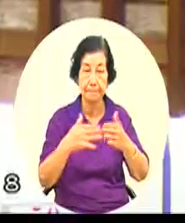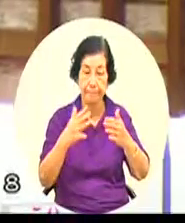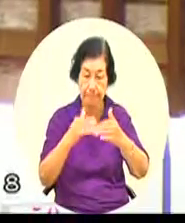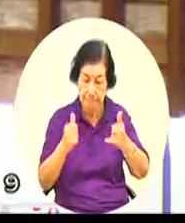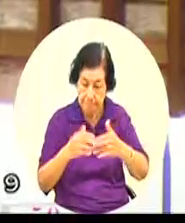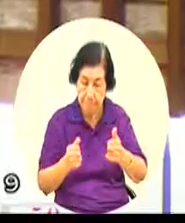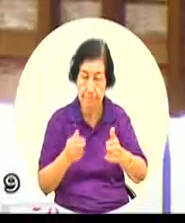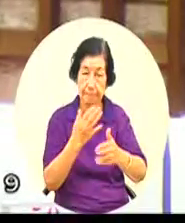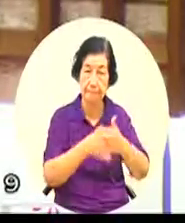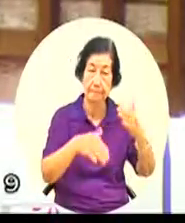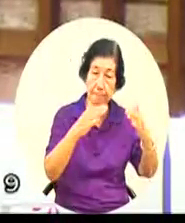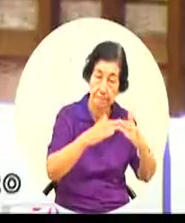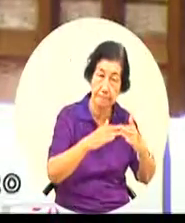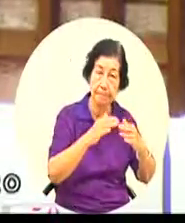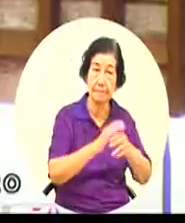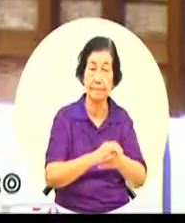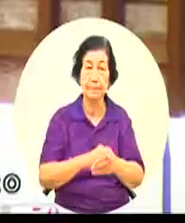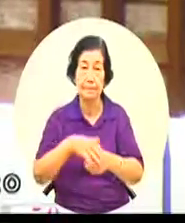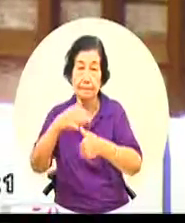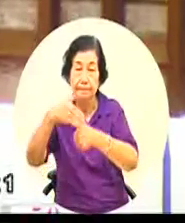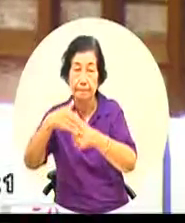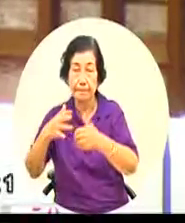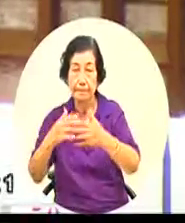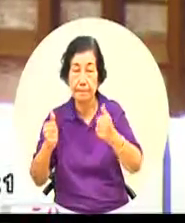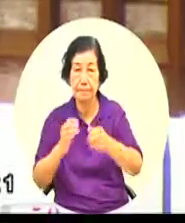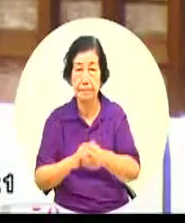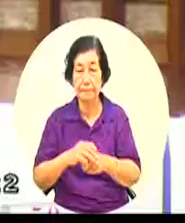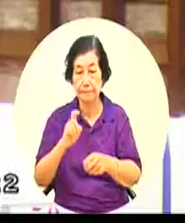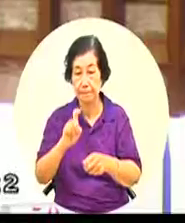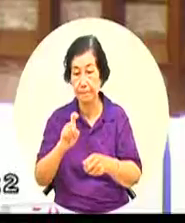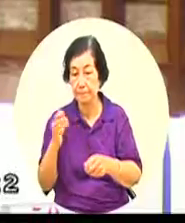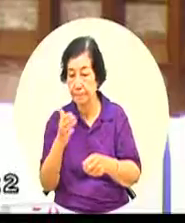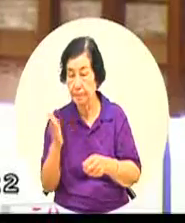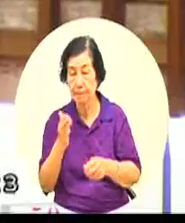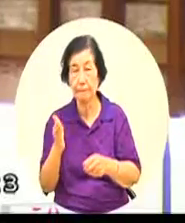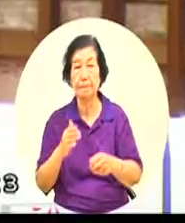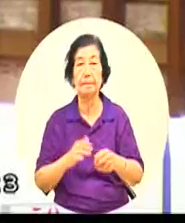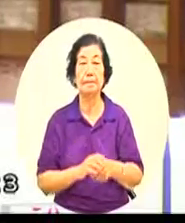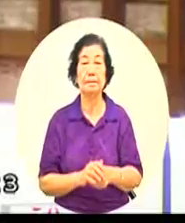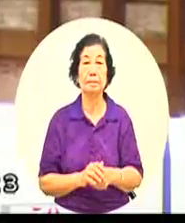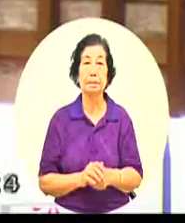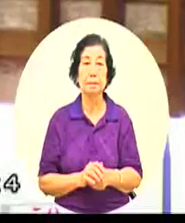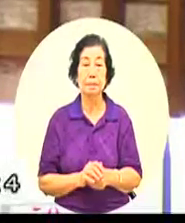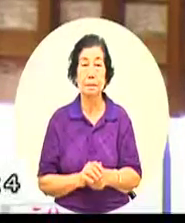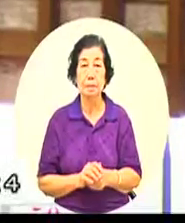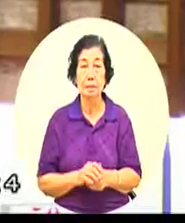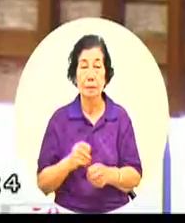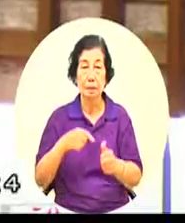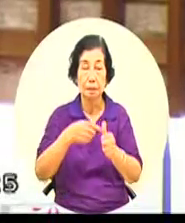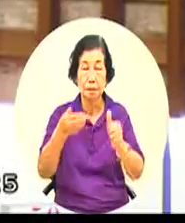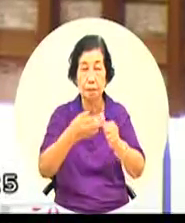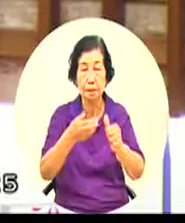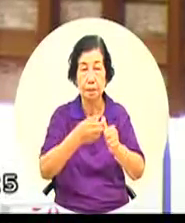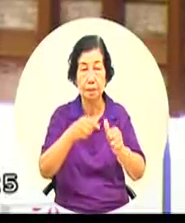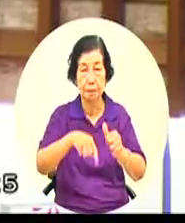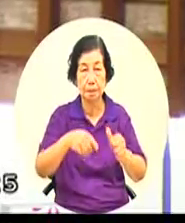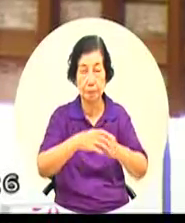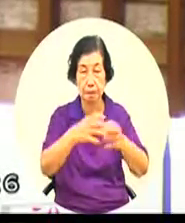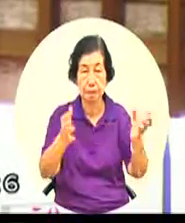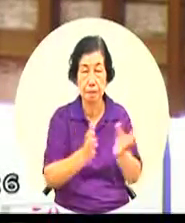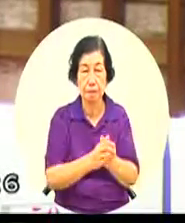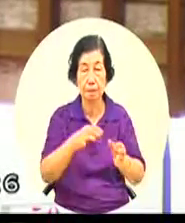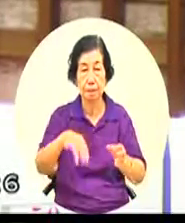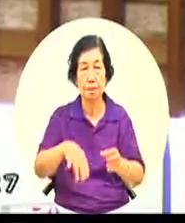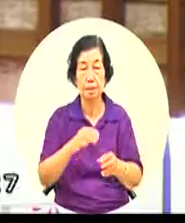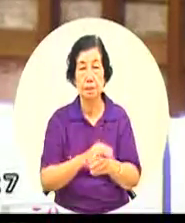剩下没有十几个这些的话，那么我们教育部门这个对未来未雨绸缪嘛哈，